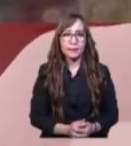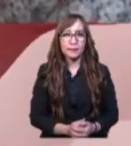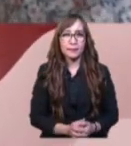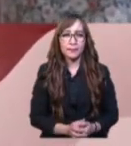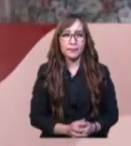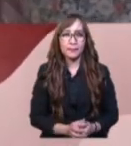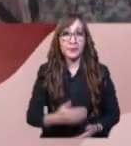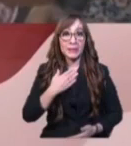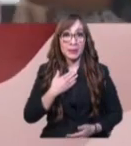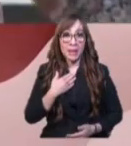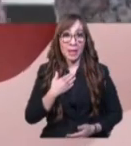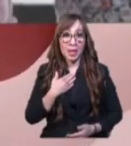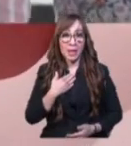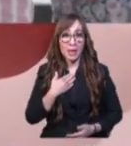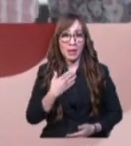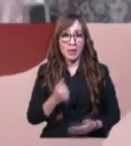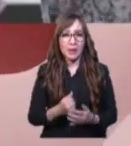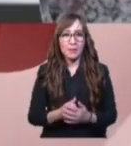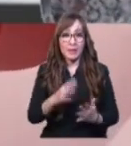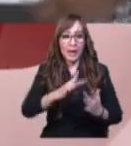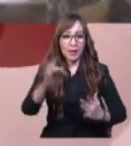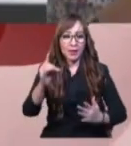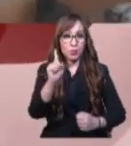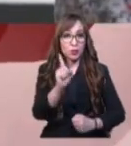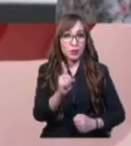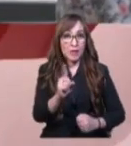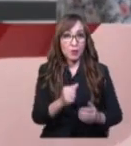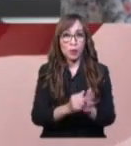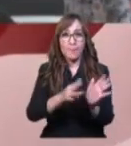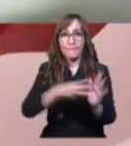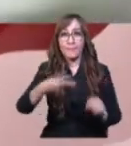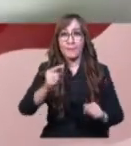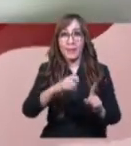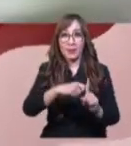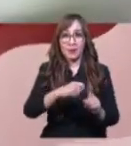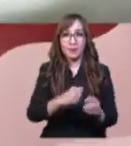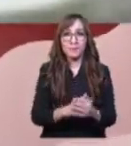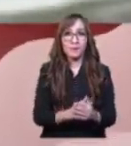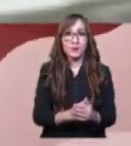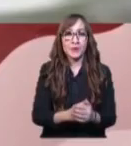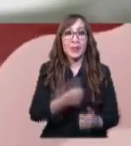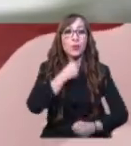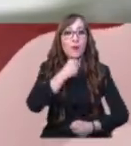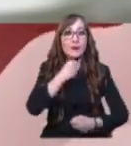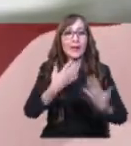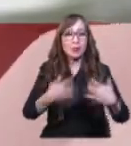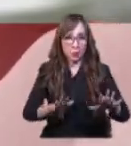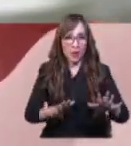saya pernah ketemu satu brand yang pernah saya wawancarai juga. Jadi waktu itu